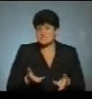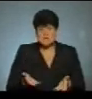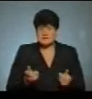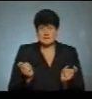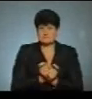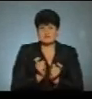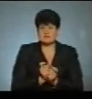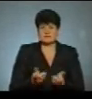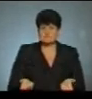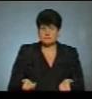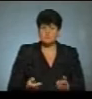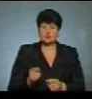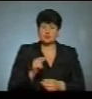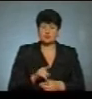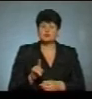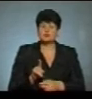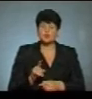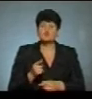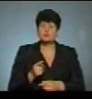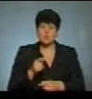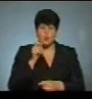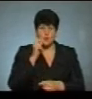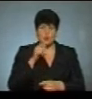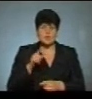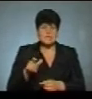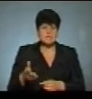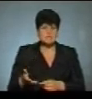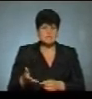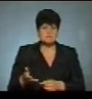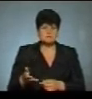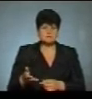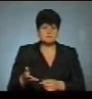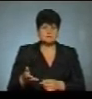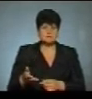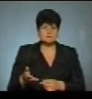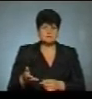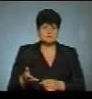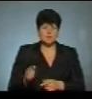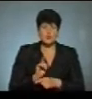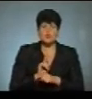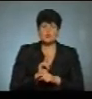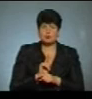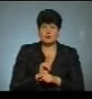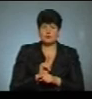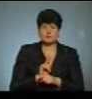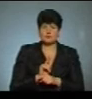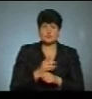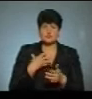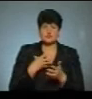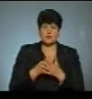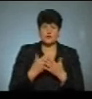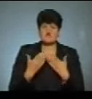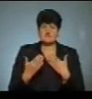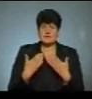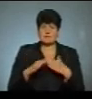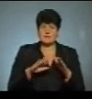конфліктних ситуацій. Тому що чомусь українці типово унормовують свої взаємини